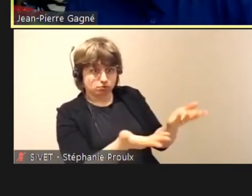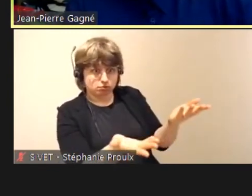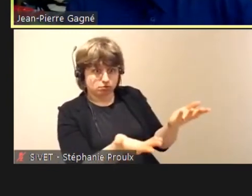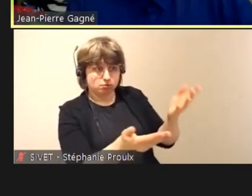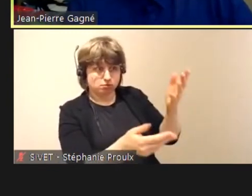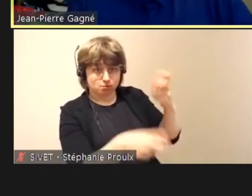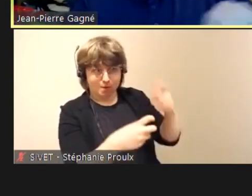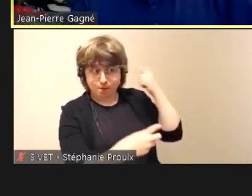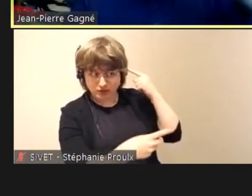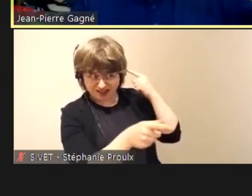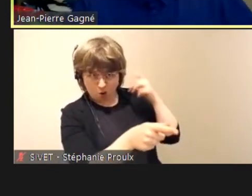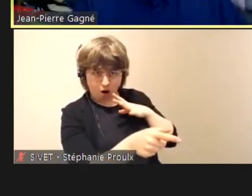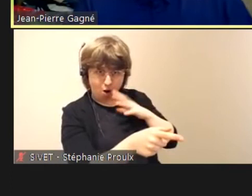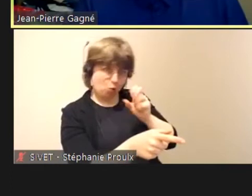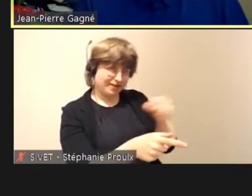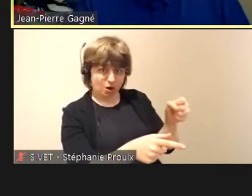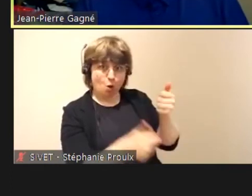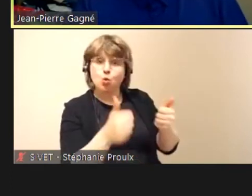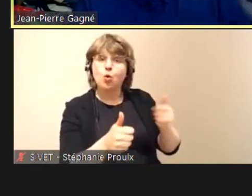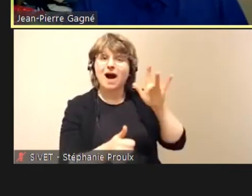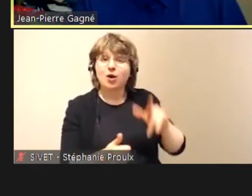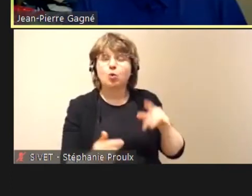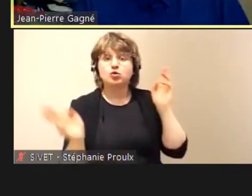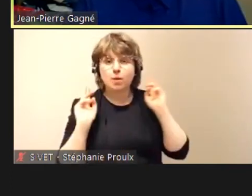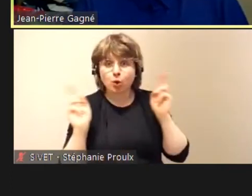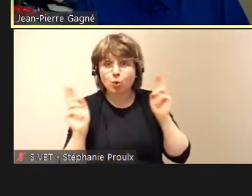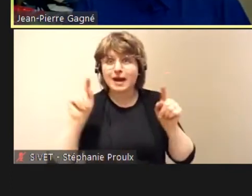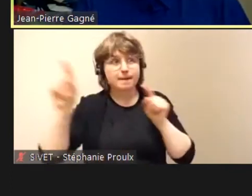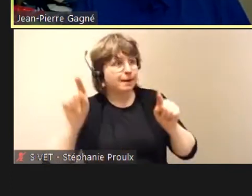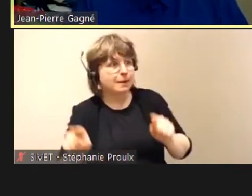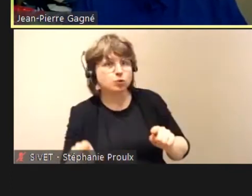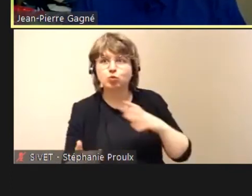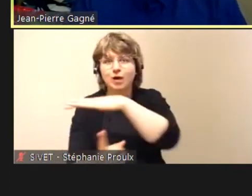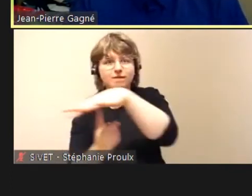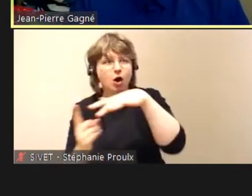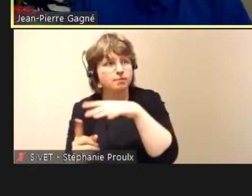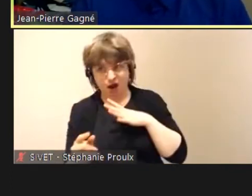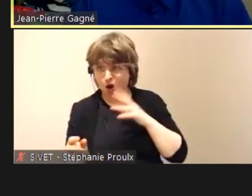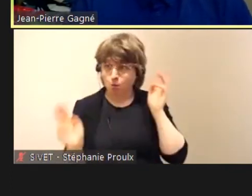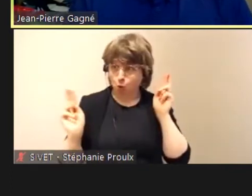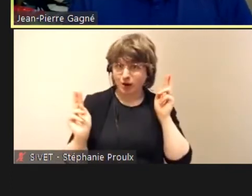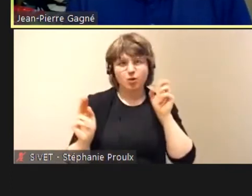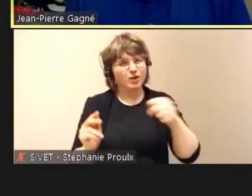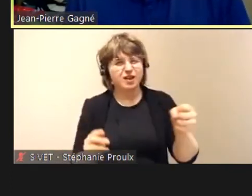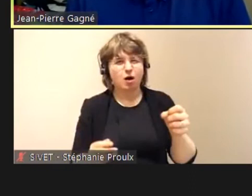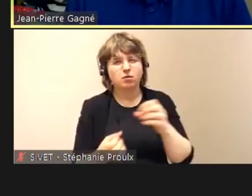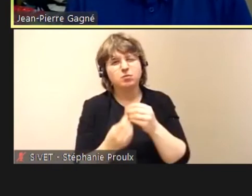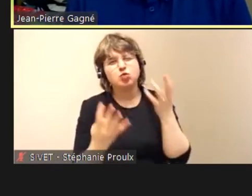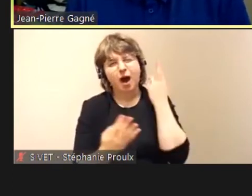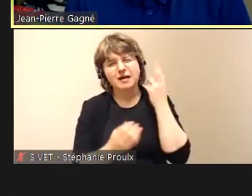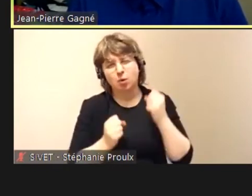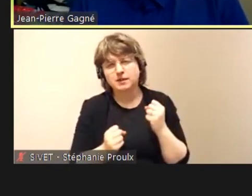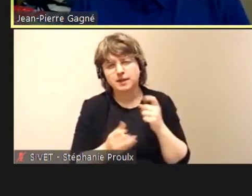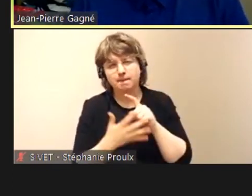cause de sa difficulté à entendre, ou c'est parce qu'il y a du bruit ou c'est parce que dans l'environnement? Alors, je vais vous